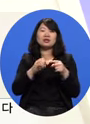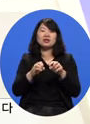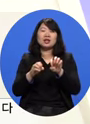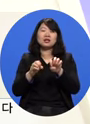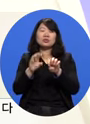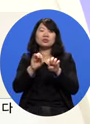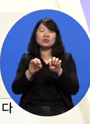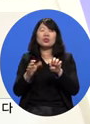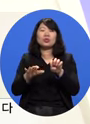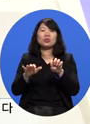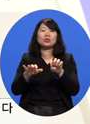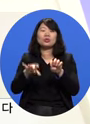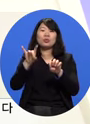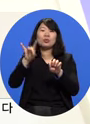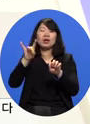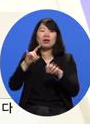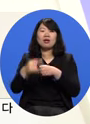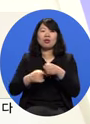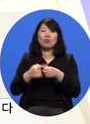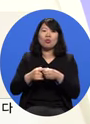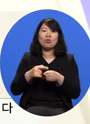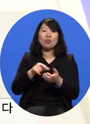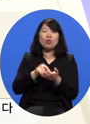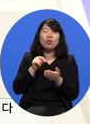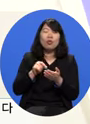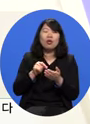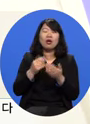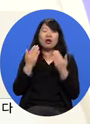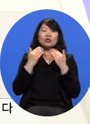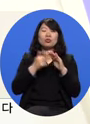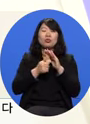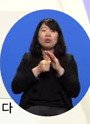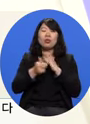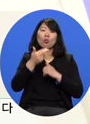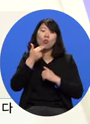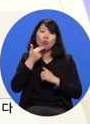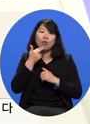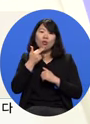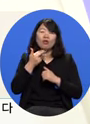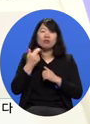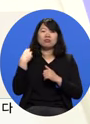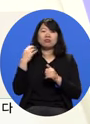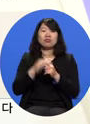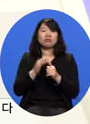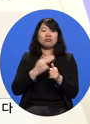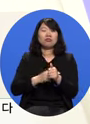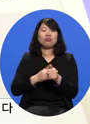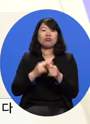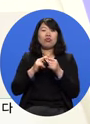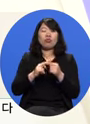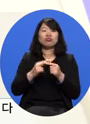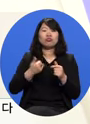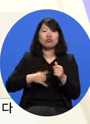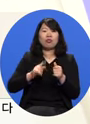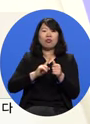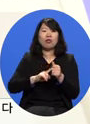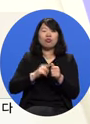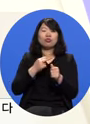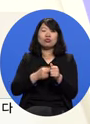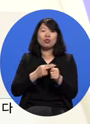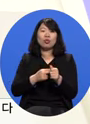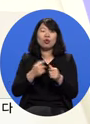때입니다 4 왜냐하면 뭐 1년에 거의 가지 않는 학교에 뭐 다림 선생님하고 우리 아이를 가르치는